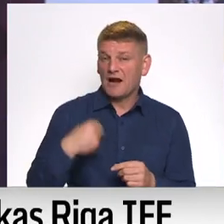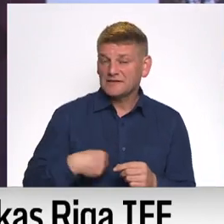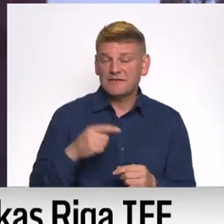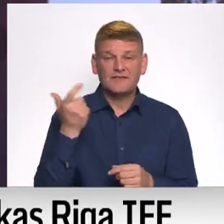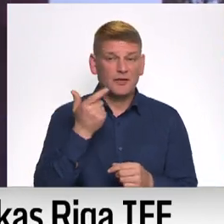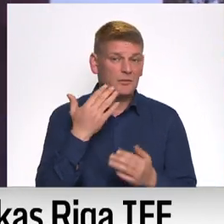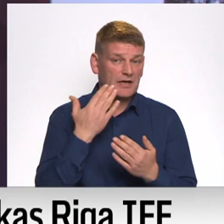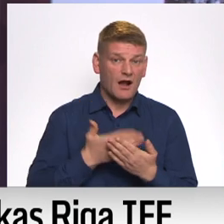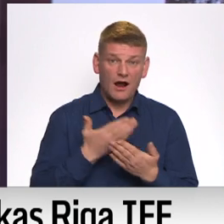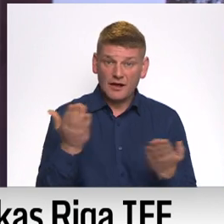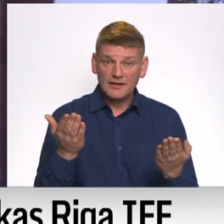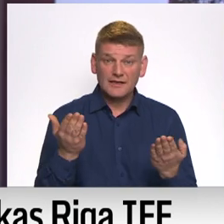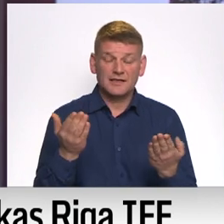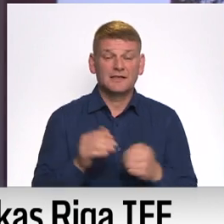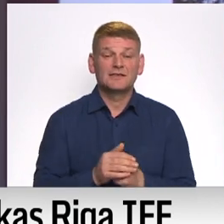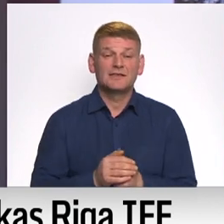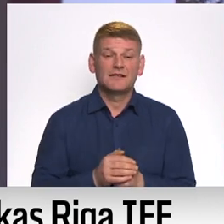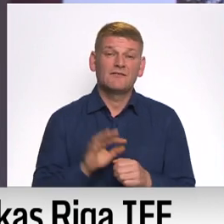filmu rādīja, vai arī